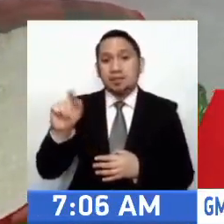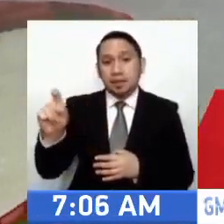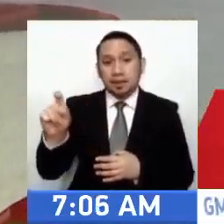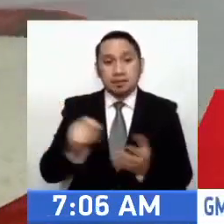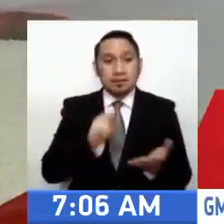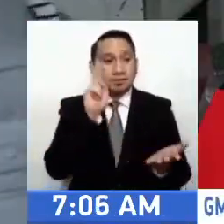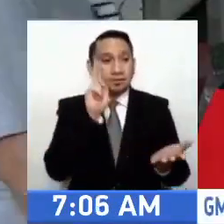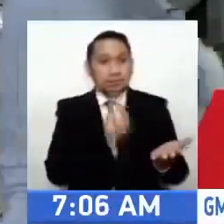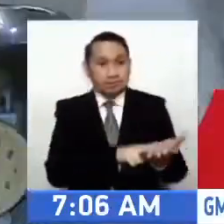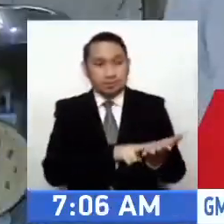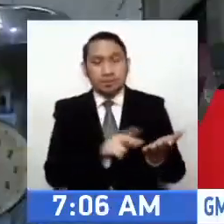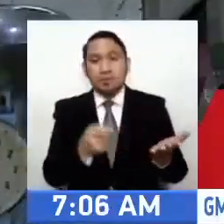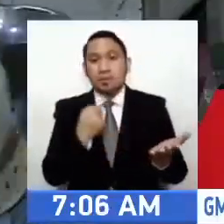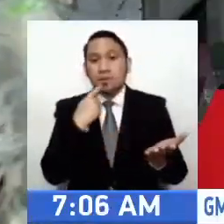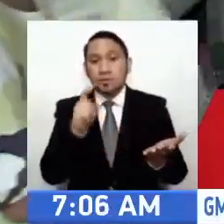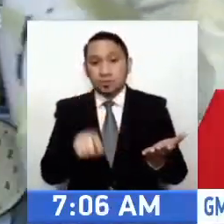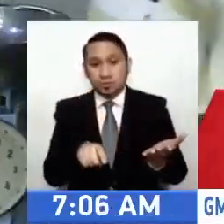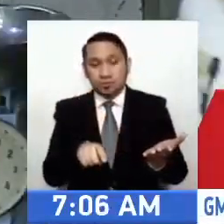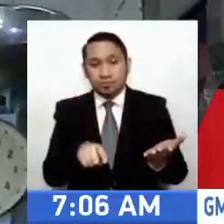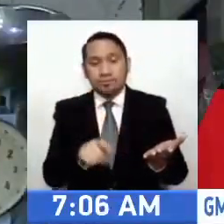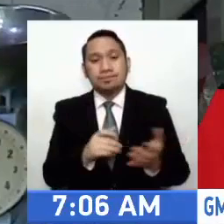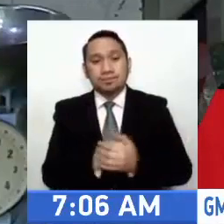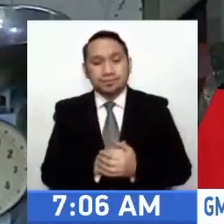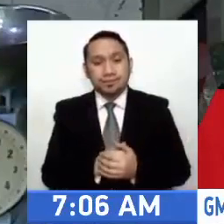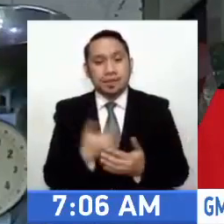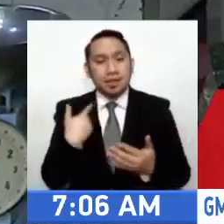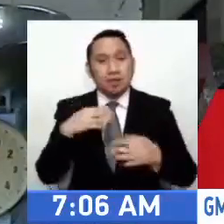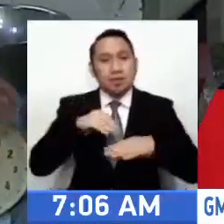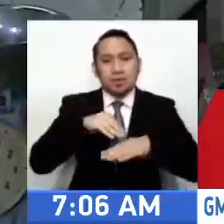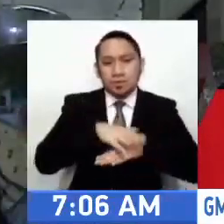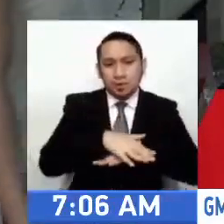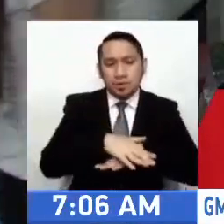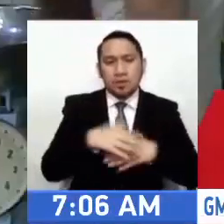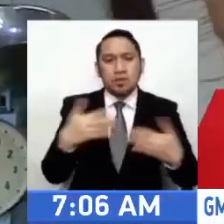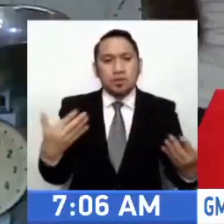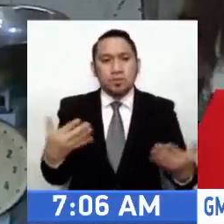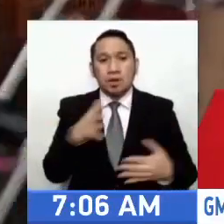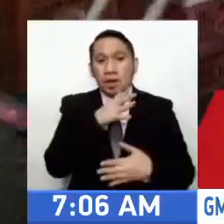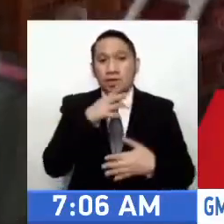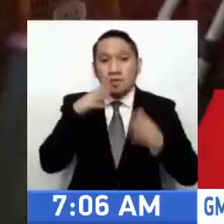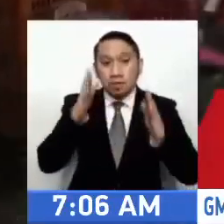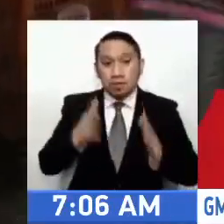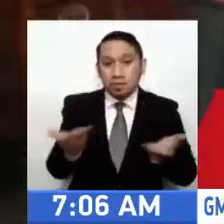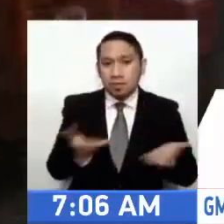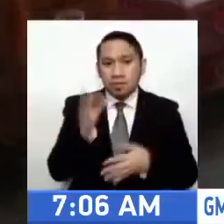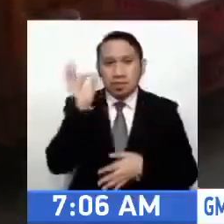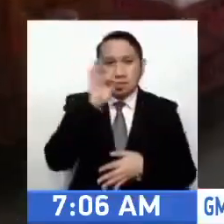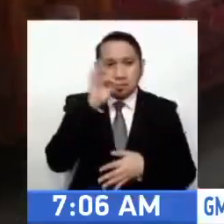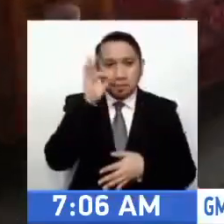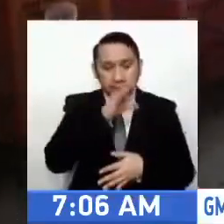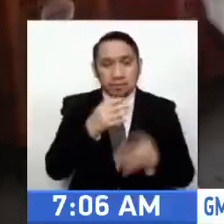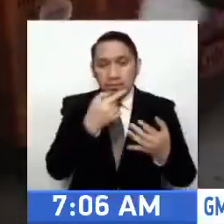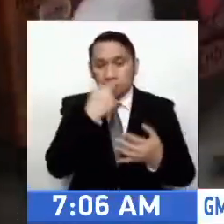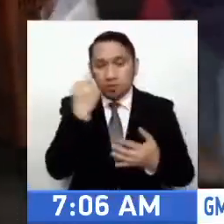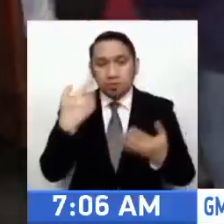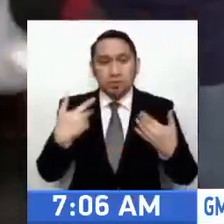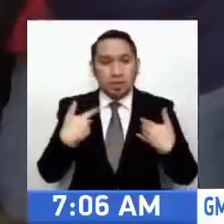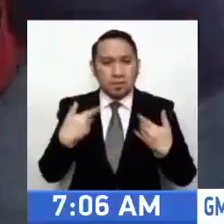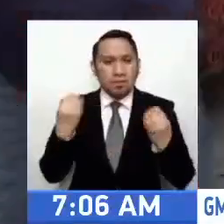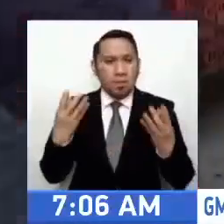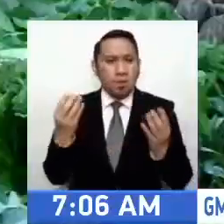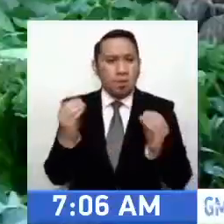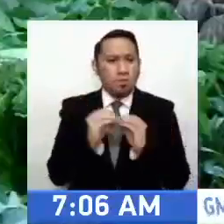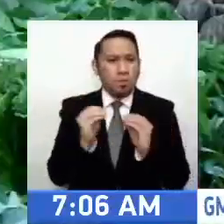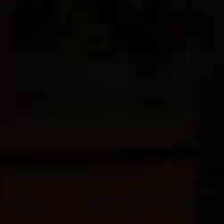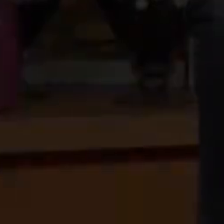kautusan. Patuloy raw na naapektuhan ng local farmers dahil sa pagdami ng mga imported na produkto.